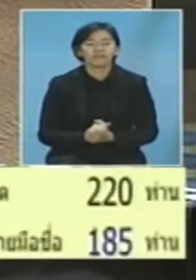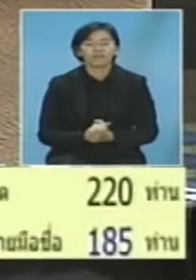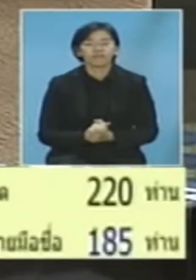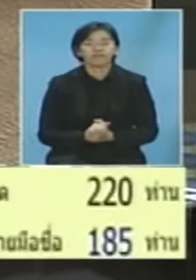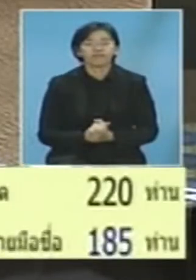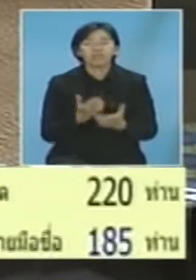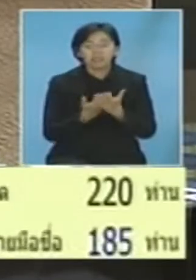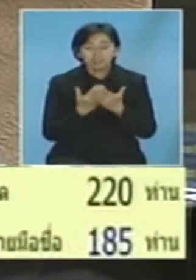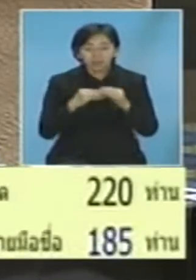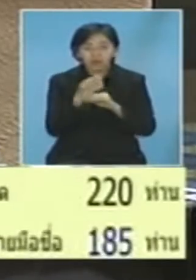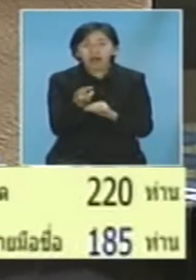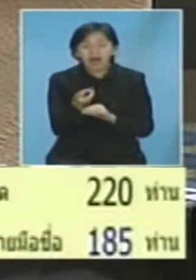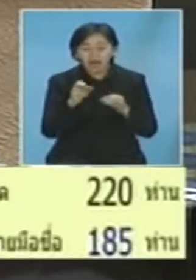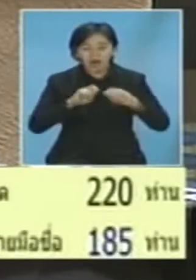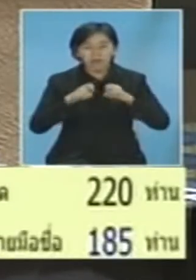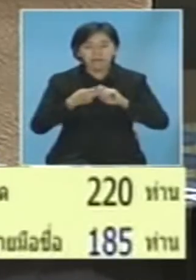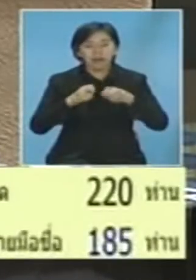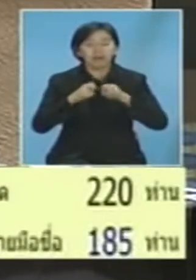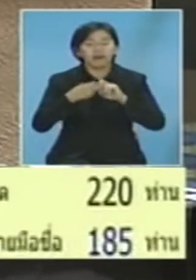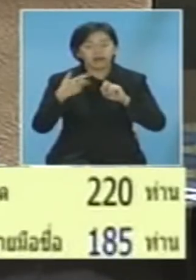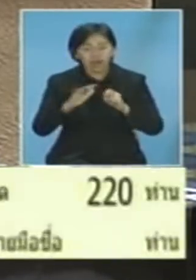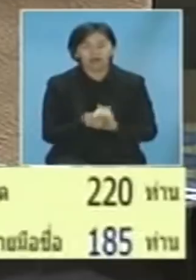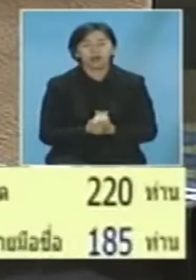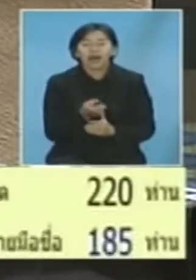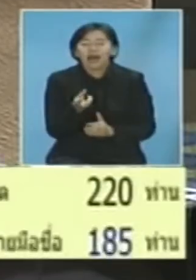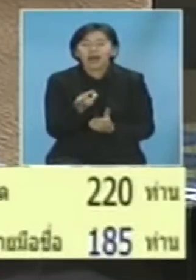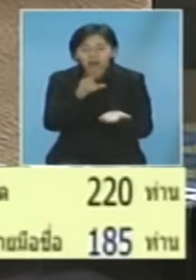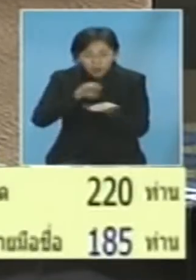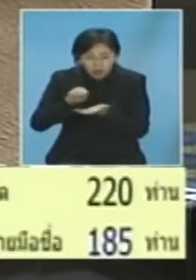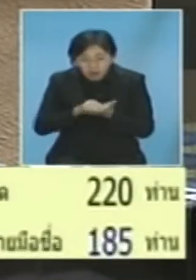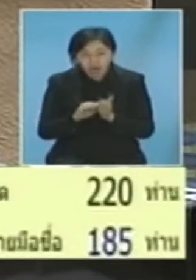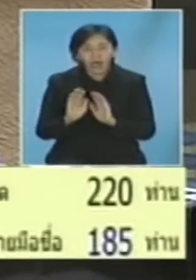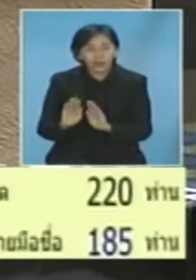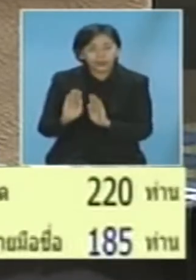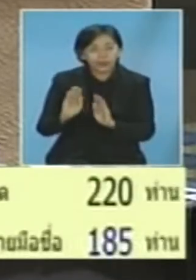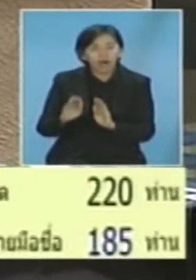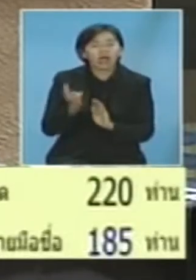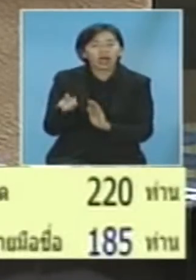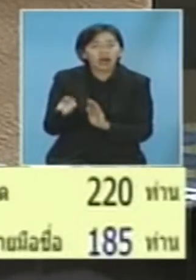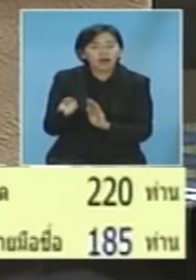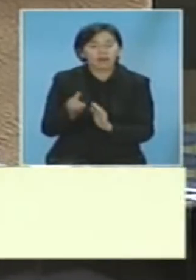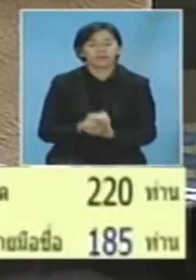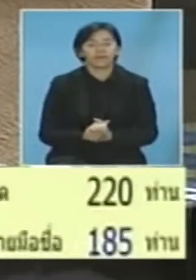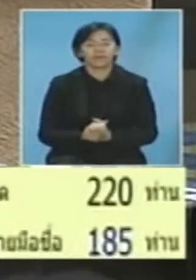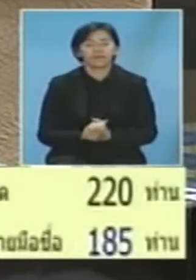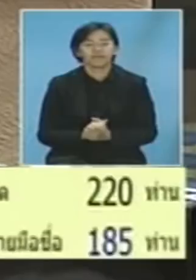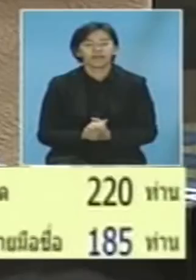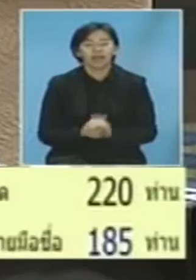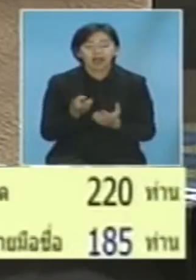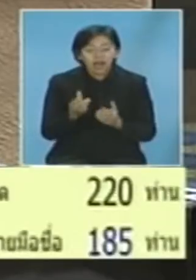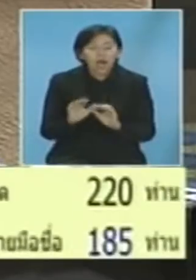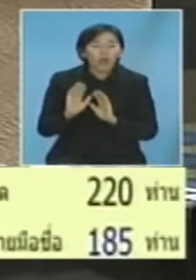ก็ยังมีความเสียหายที่เกิดจากการจัดเก็บข้าวของโครงการซึ่งจะเห็นได้ว่าในท้ายที่สุ